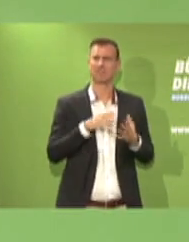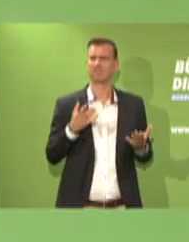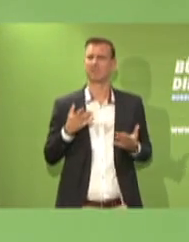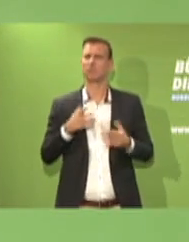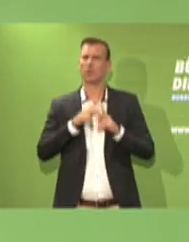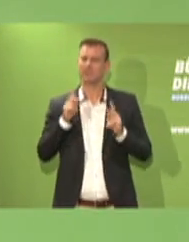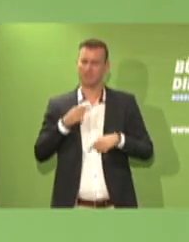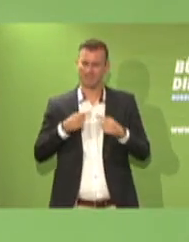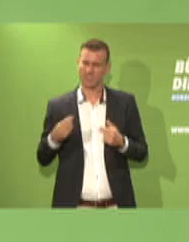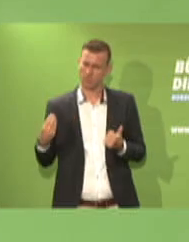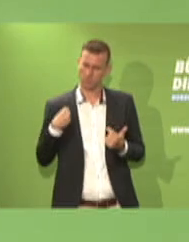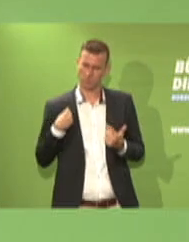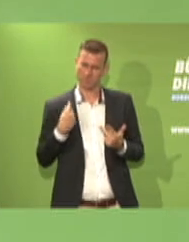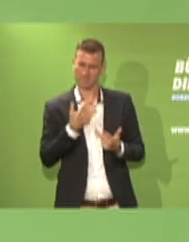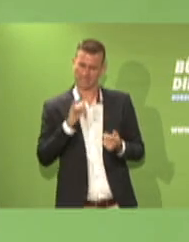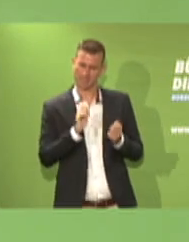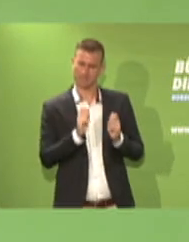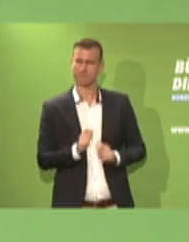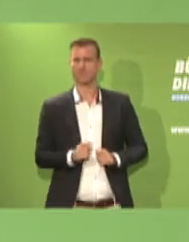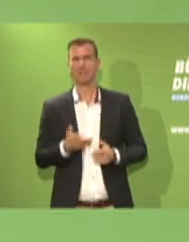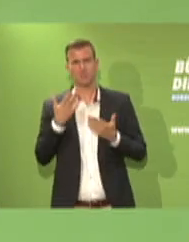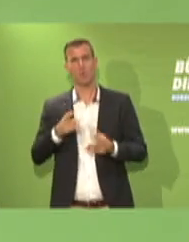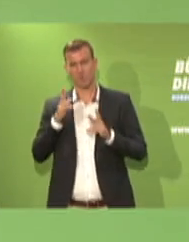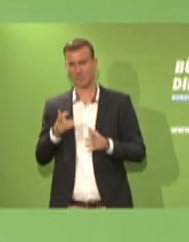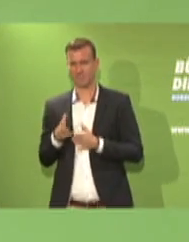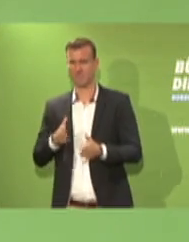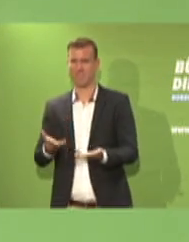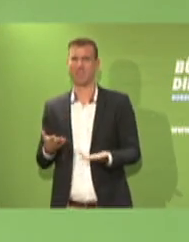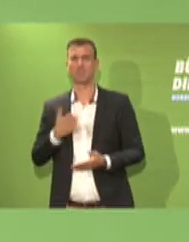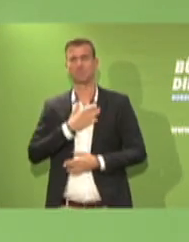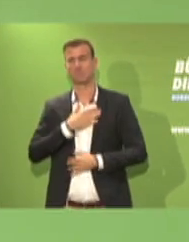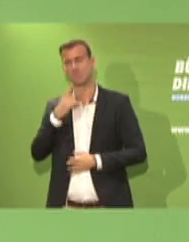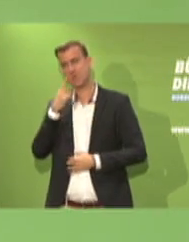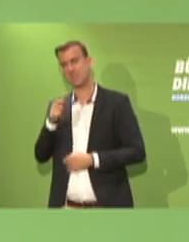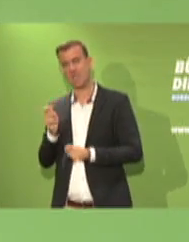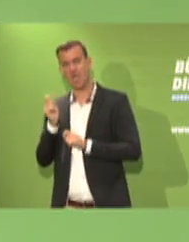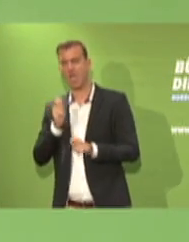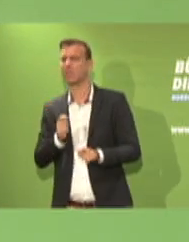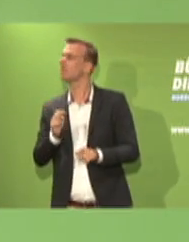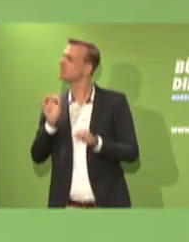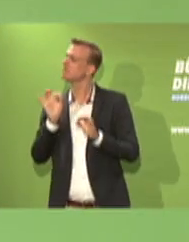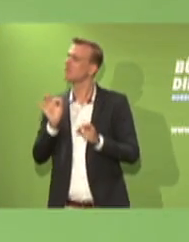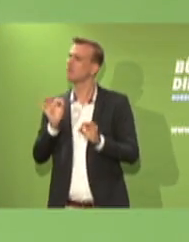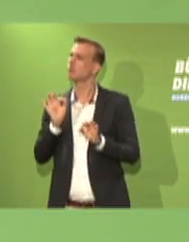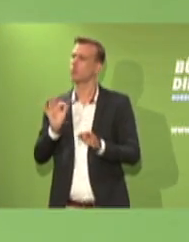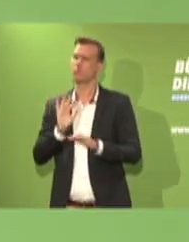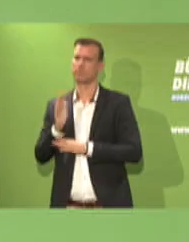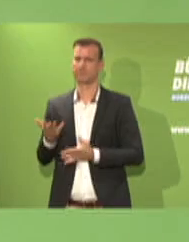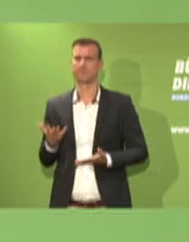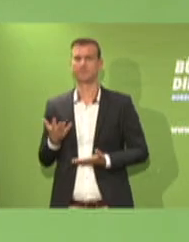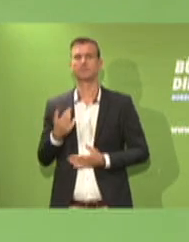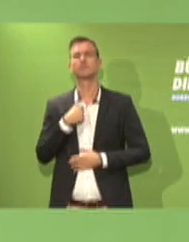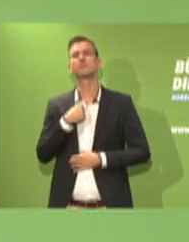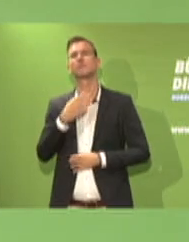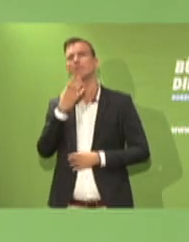Konzeptentwicklung dazu beitragen. Und das genau muss der Weg sein und ich meine, mit dem Antrag ist das sehr, sehr gut gelungen. Ich will auf